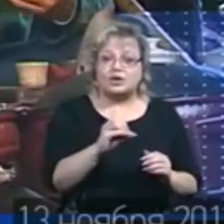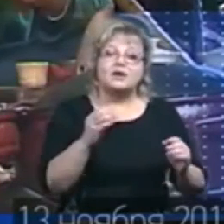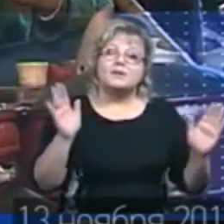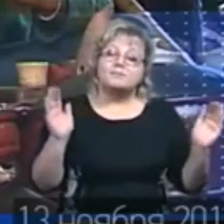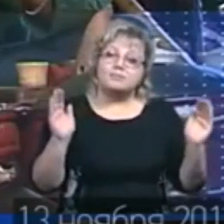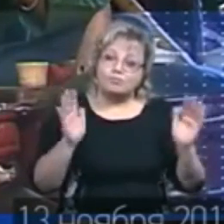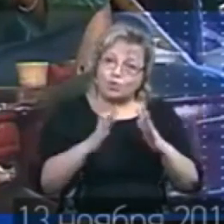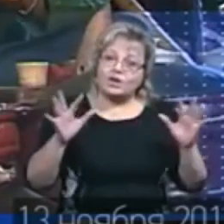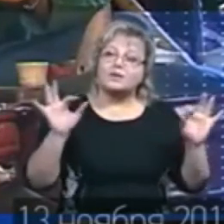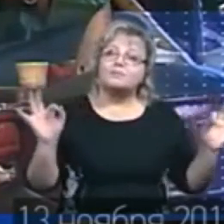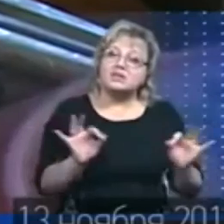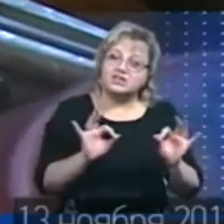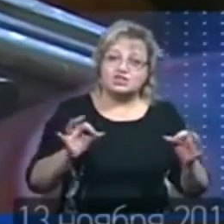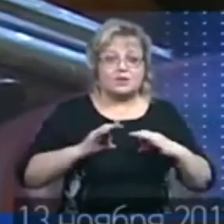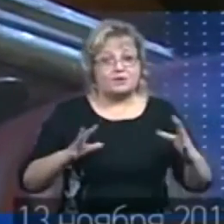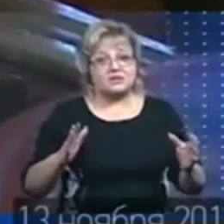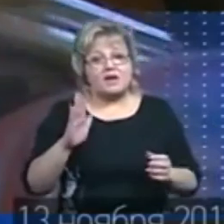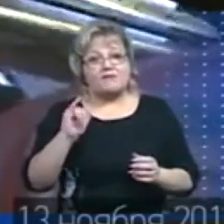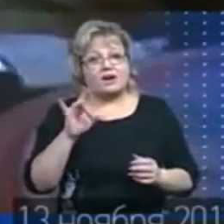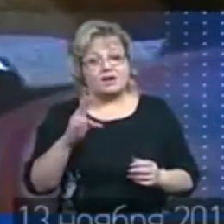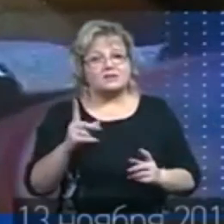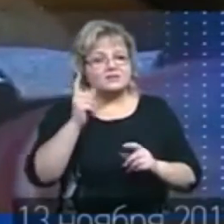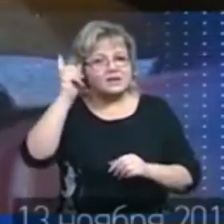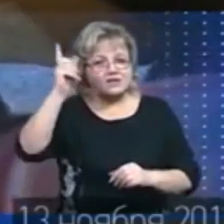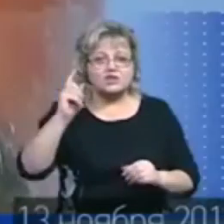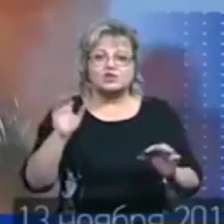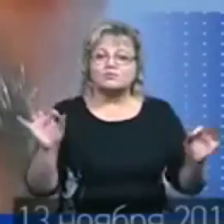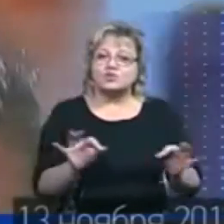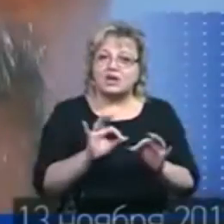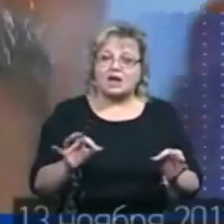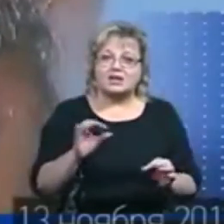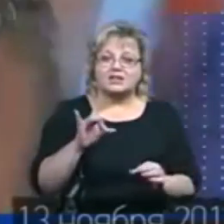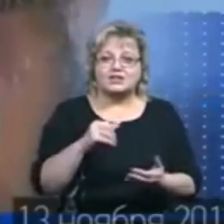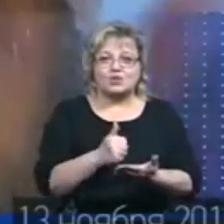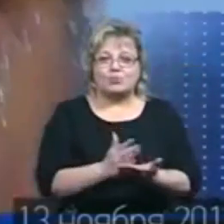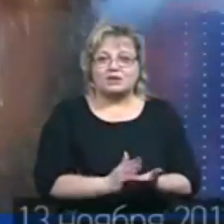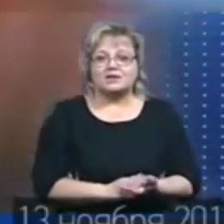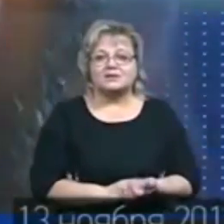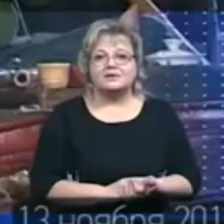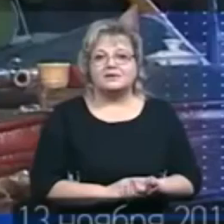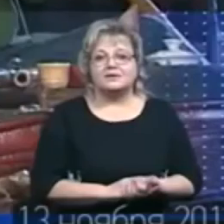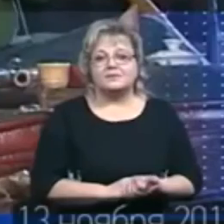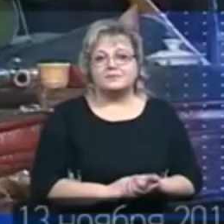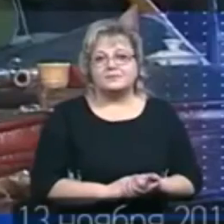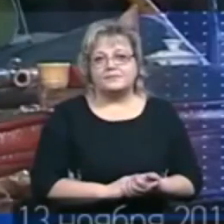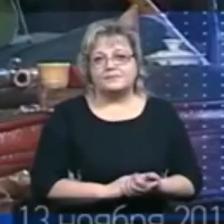более мелодичная и праздничная. А это варган, один из древнейших музыкальных инструментов.